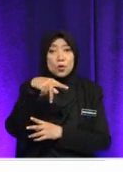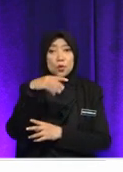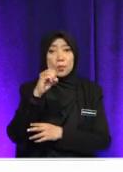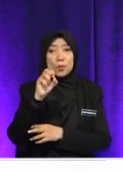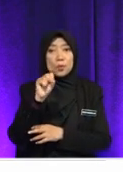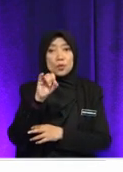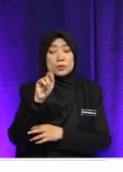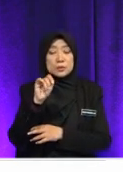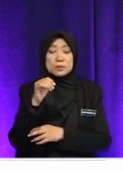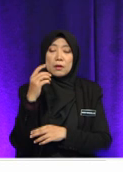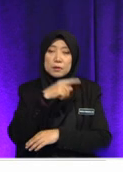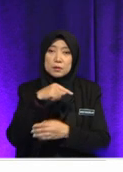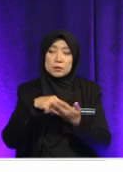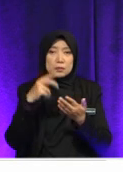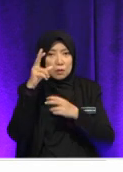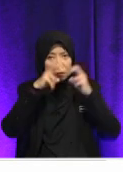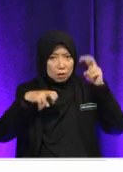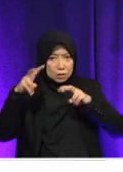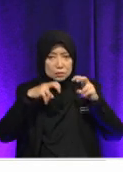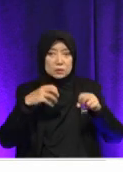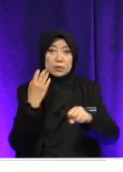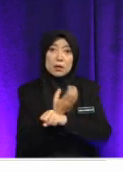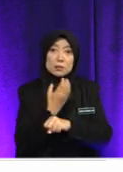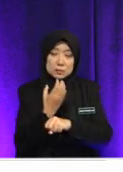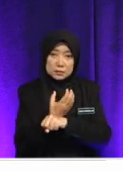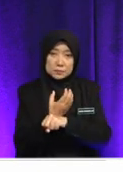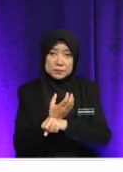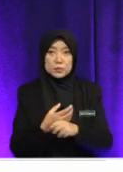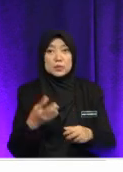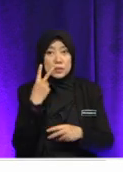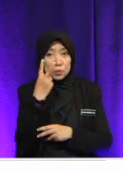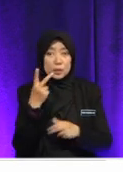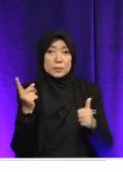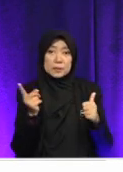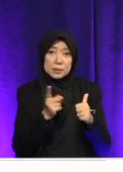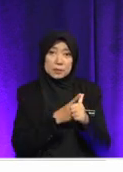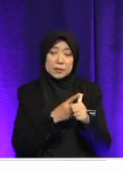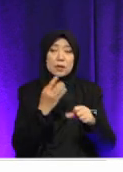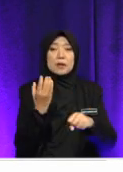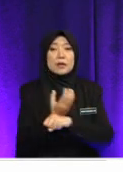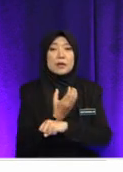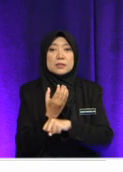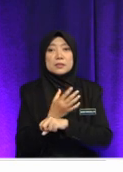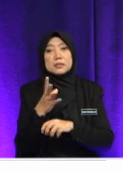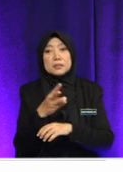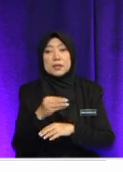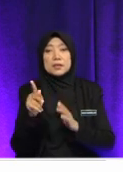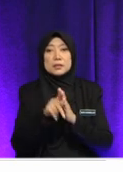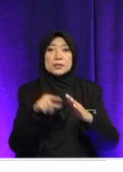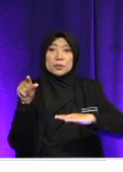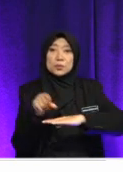akan kaji kaca seramik dan juga composi so Saya akan pergi yang pertama dahulu lah kaca dan juga kegunaannya